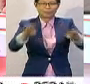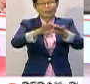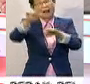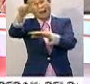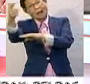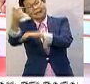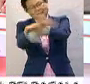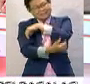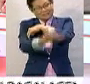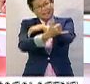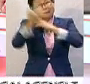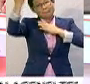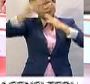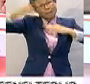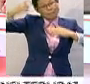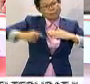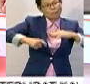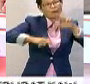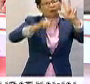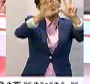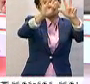Lain negara memerlukan sekurang-kurangnya